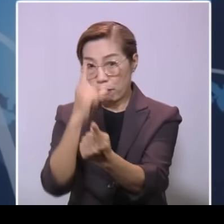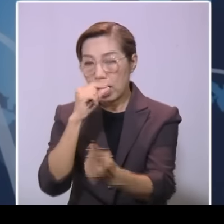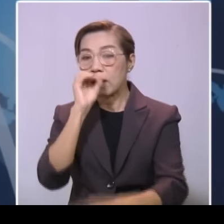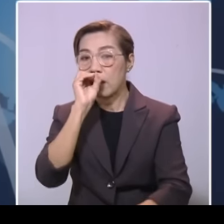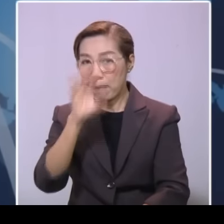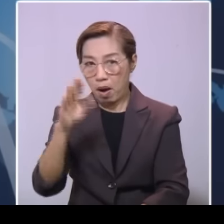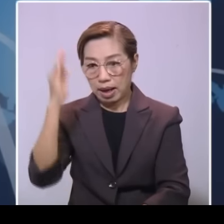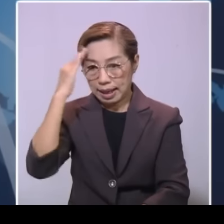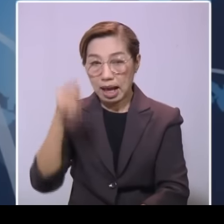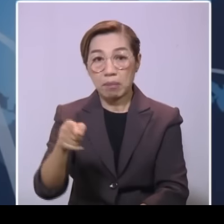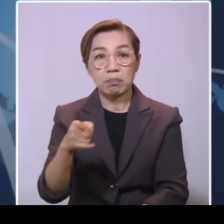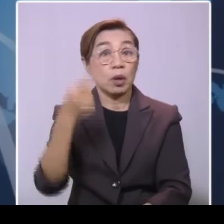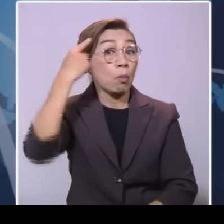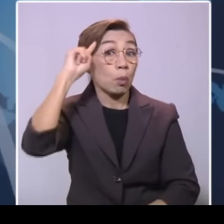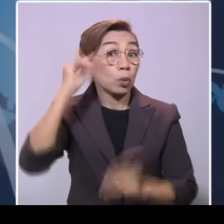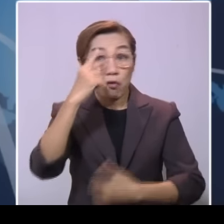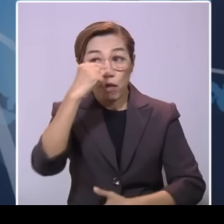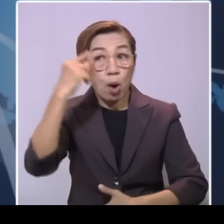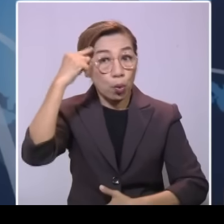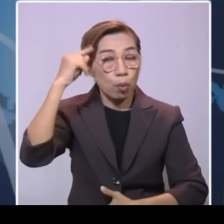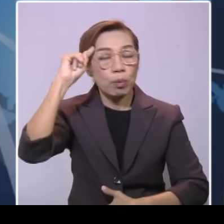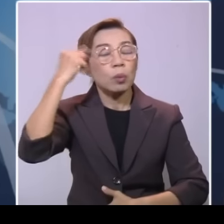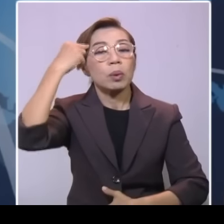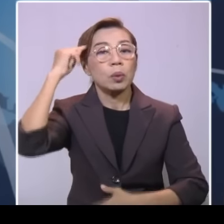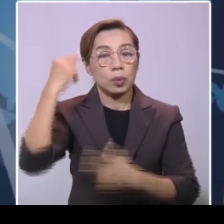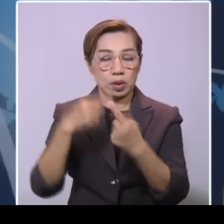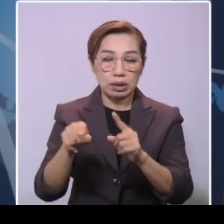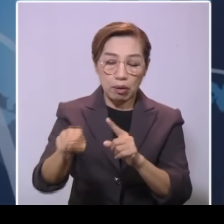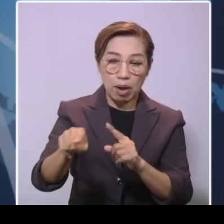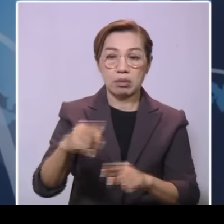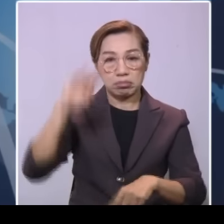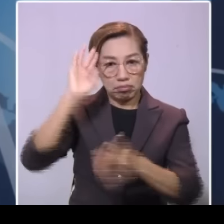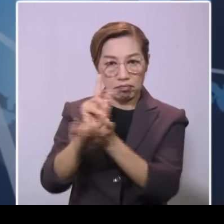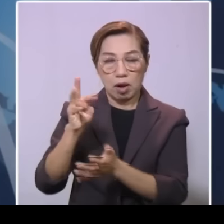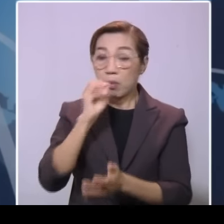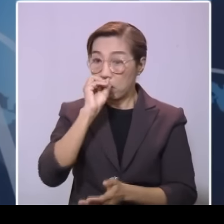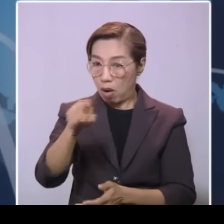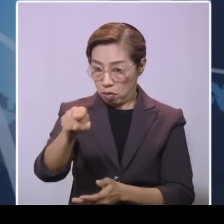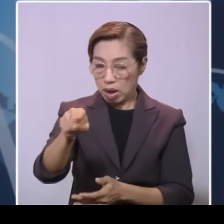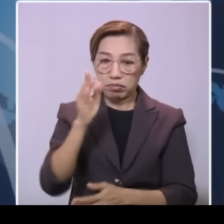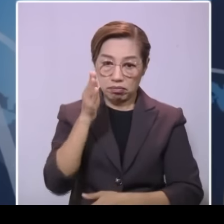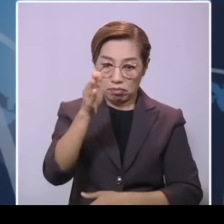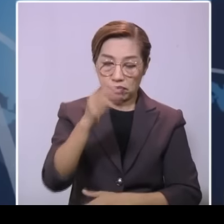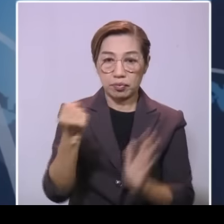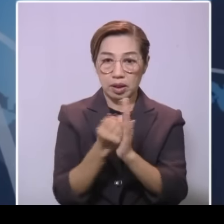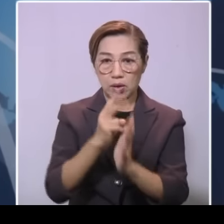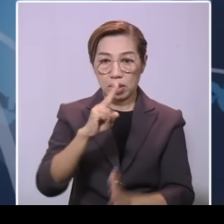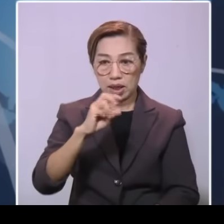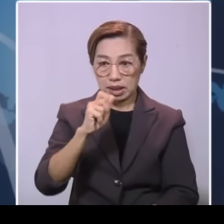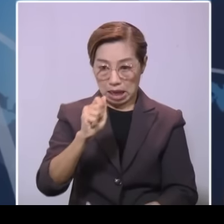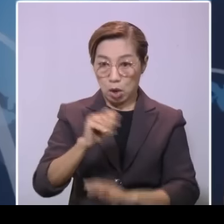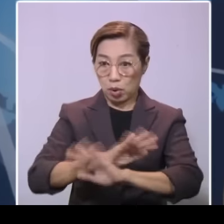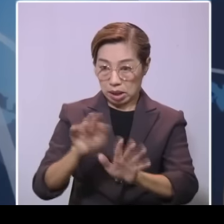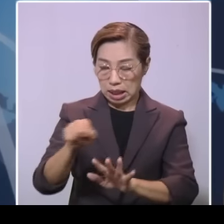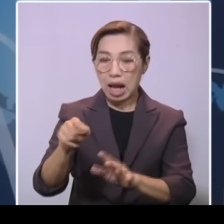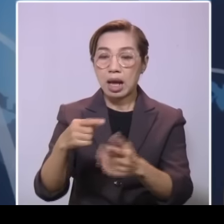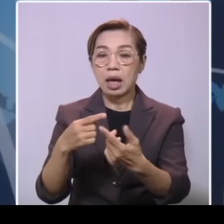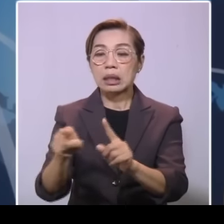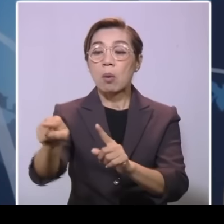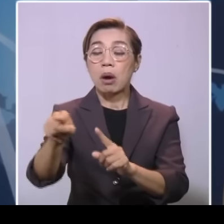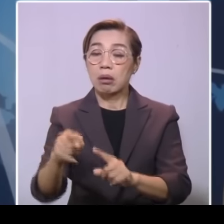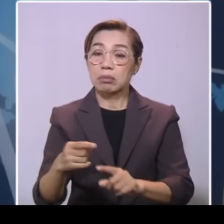จจะรู้ตัวหรือยังไม่รู้ตัวก็ได้นะคะและเจ้าตัวมีสิทธิ์อุทธรณ์ได้ภายใน48ชั่วโมงยังมีสิทธิ์การอยู่ต่อในประเท